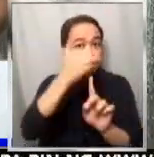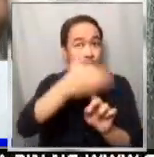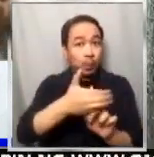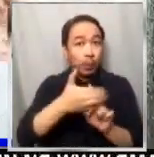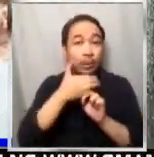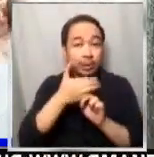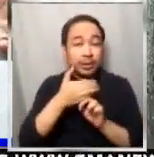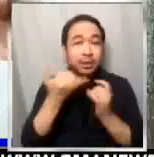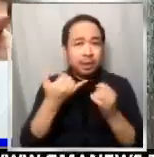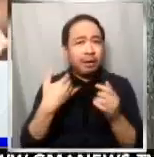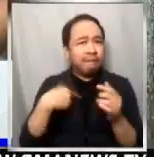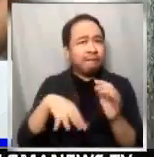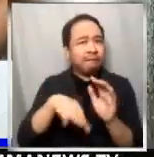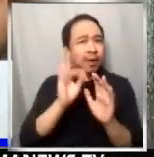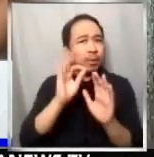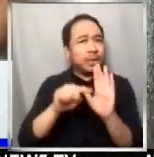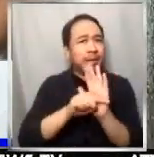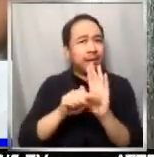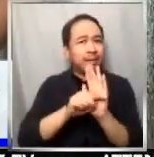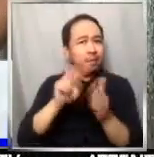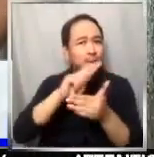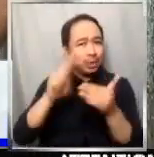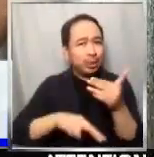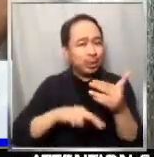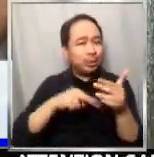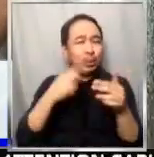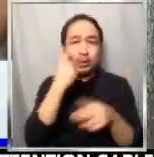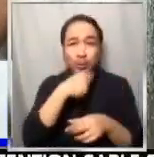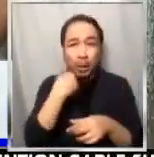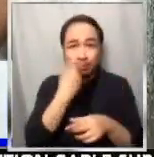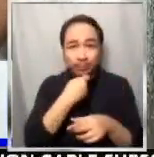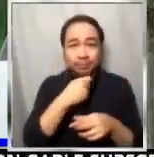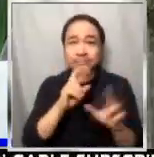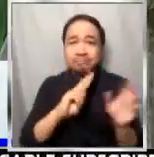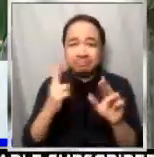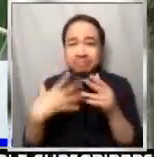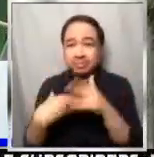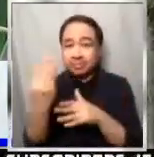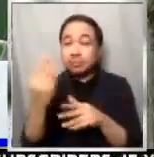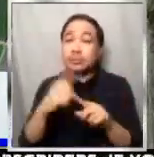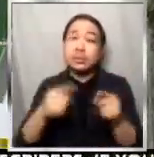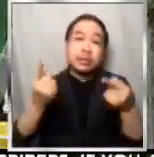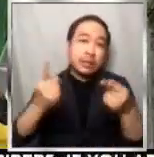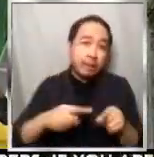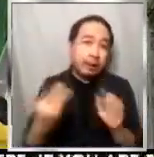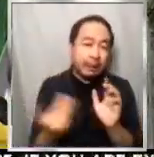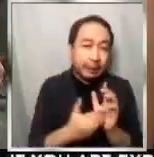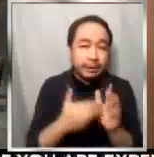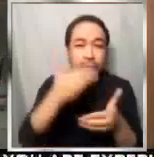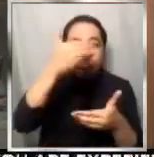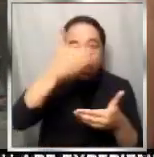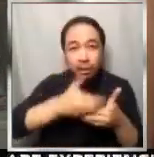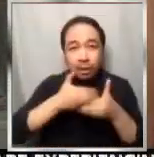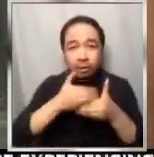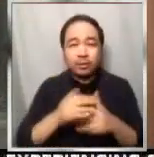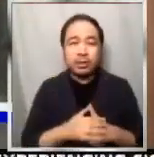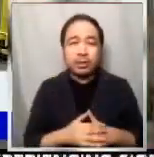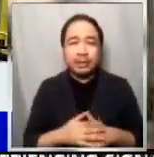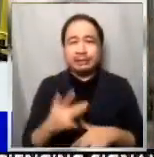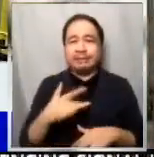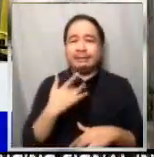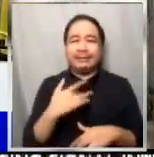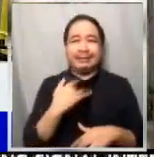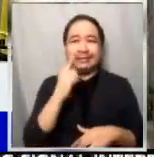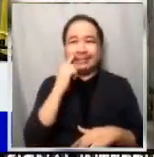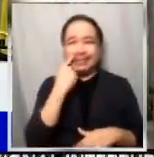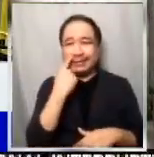test. Good to go na nga kung tutusin. Pero inabutan ng lockdown. Medyo naiinip na rin po. Gusto na po umalis. Kaya